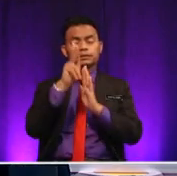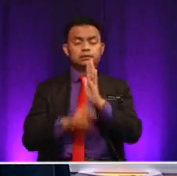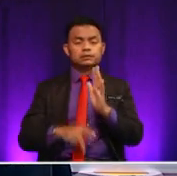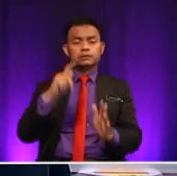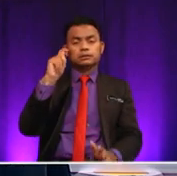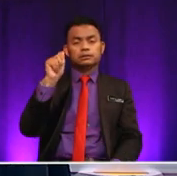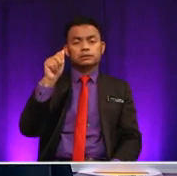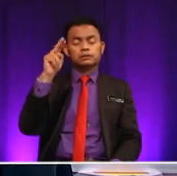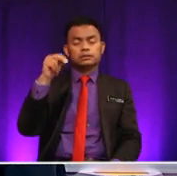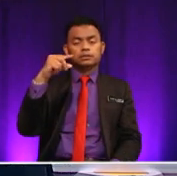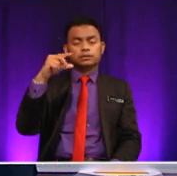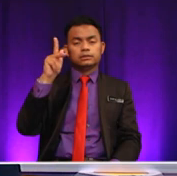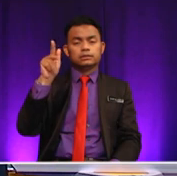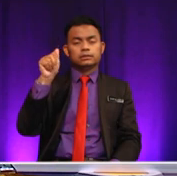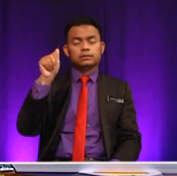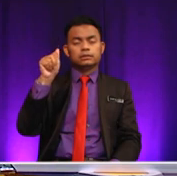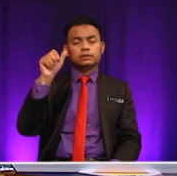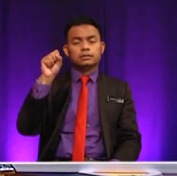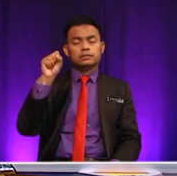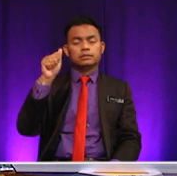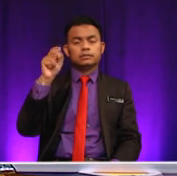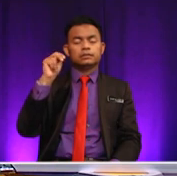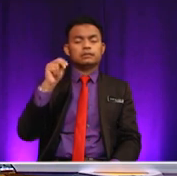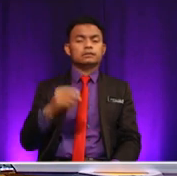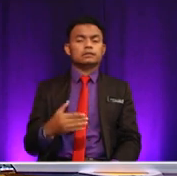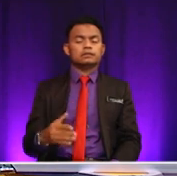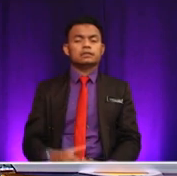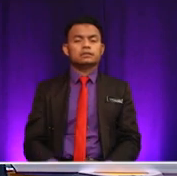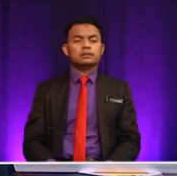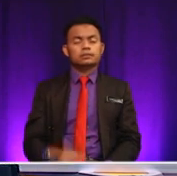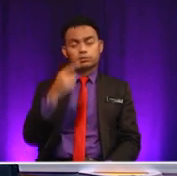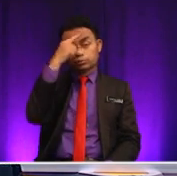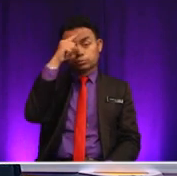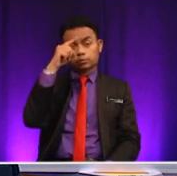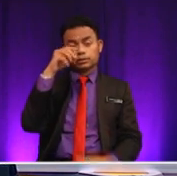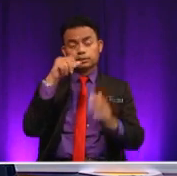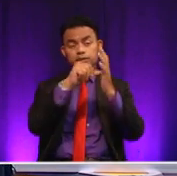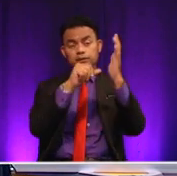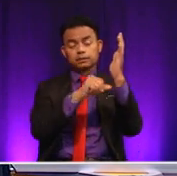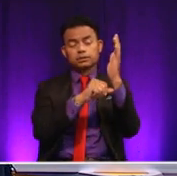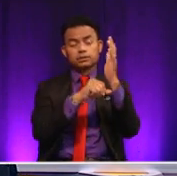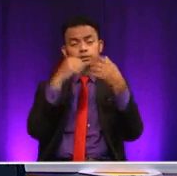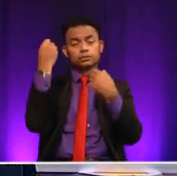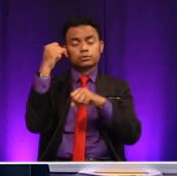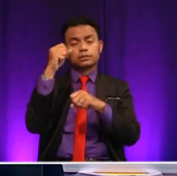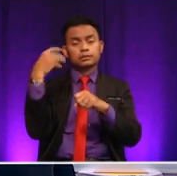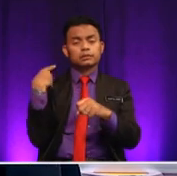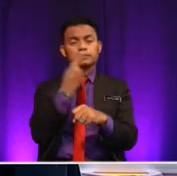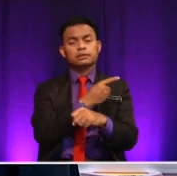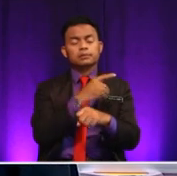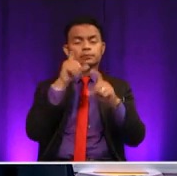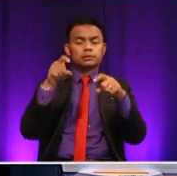tetangganya juga tahu untuk setiap acara-acara suka kita tahu ujian jadi